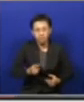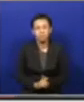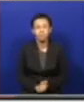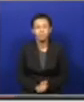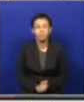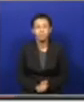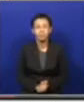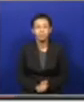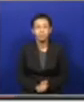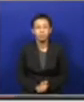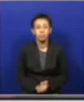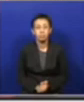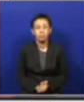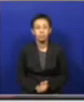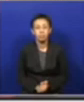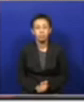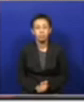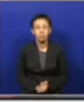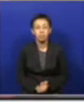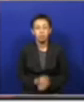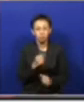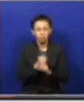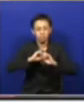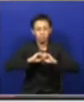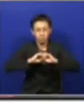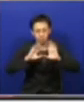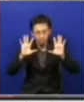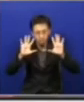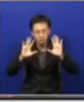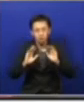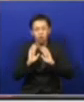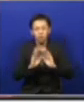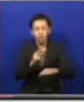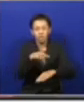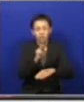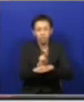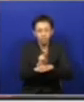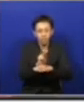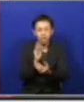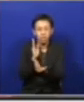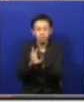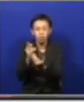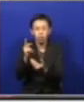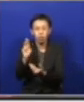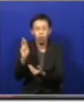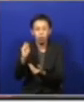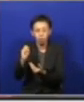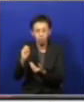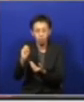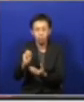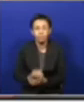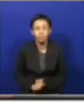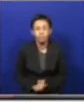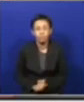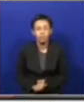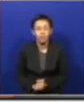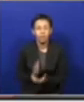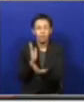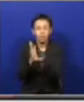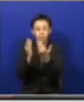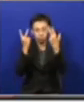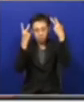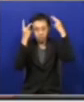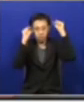ะต้องมีผลจะต้องจับต้องได้นะคะฝากท่านประธานไปถึงคณะรัฐมนตรีและท่านนายกรัฐม